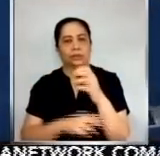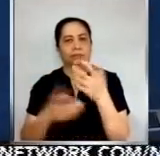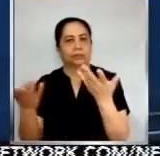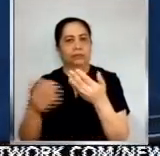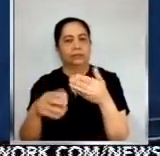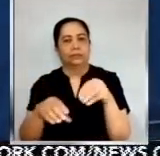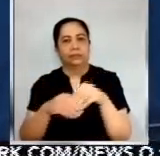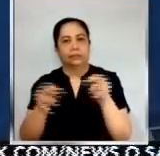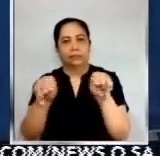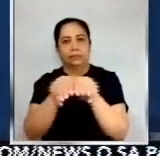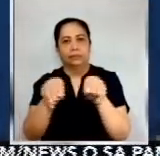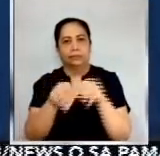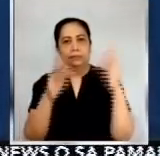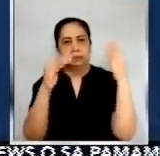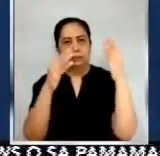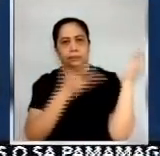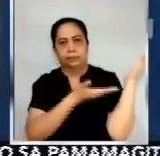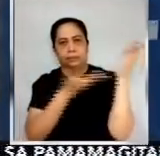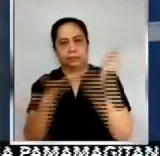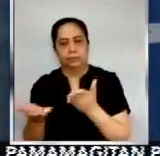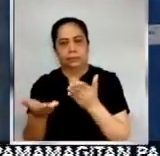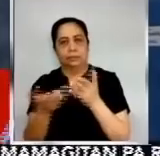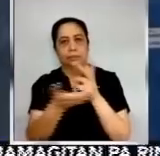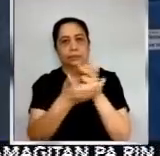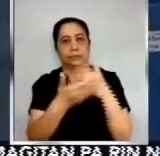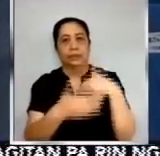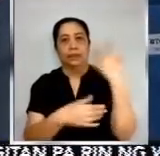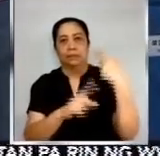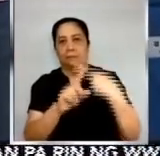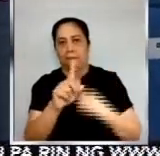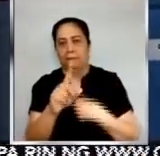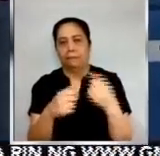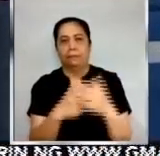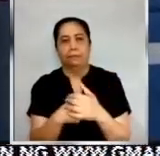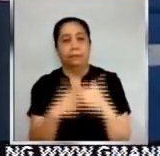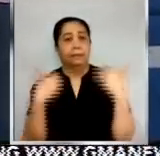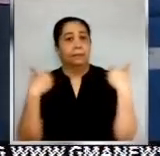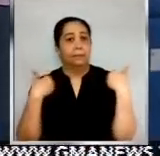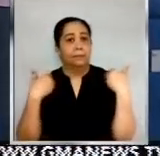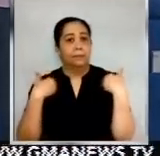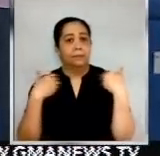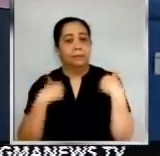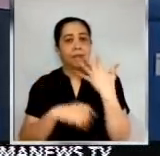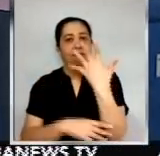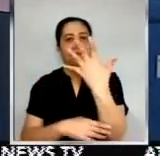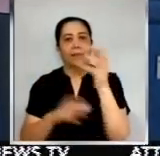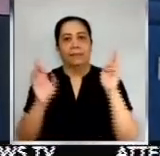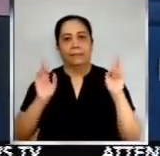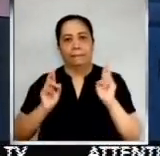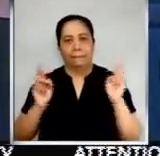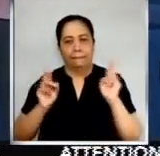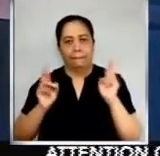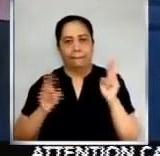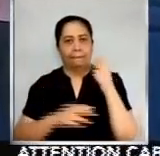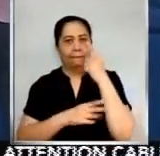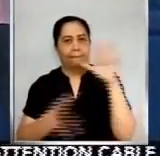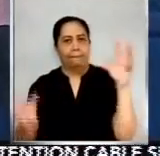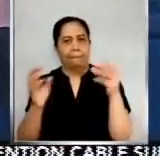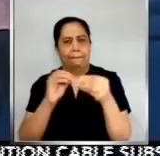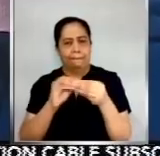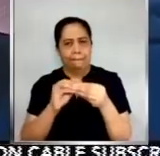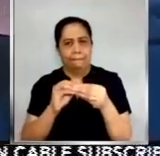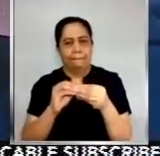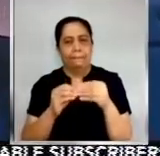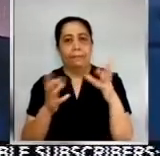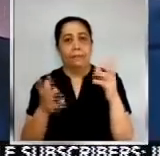inaasahan paparating ng mga vaccine sa mga susunod na buwan. Meron ditong 5 refrigerator para sa kabuang storage capacity na